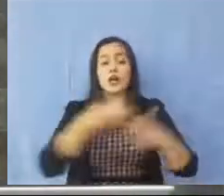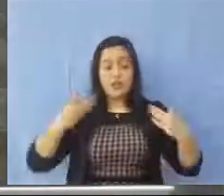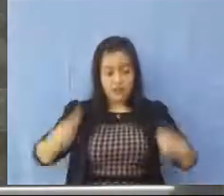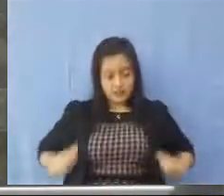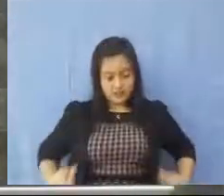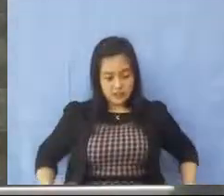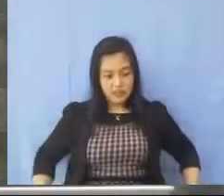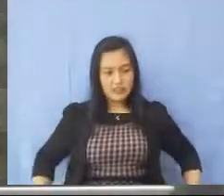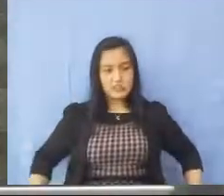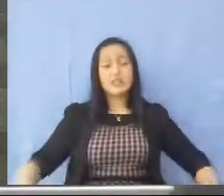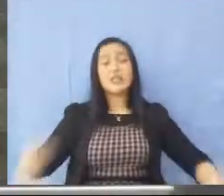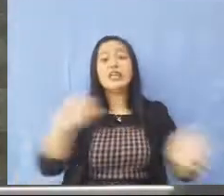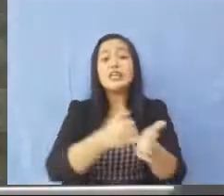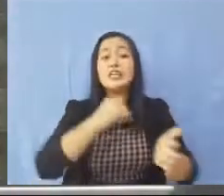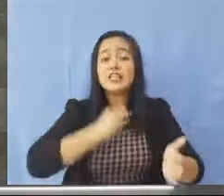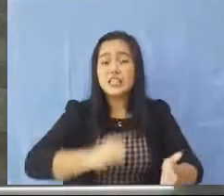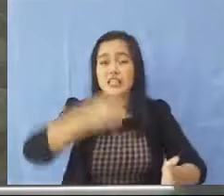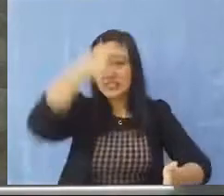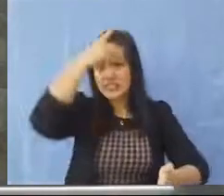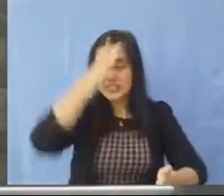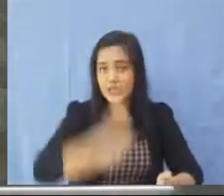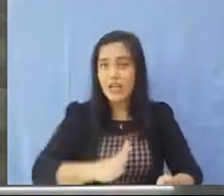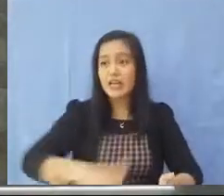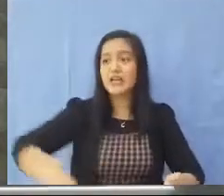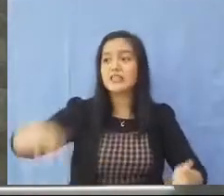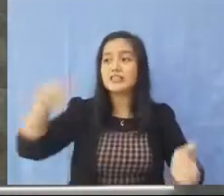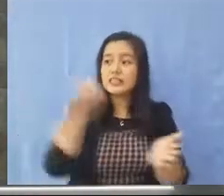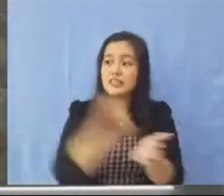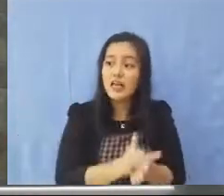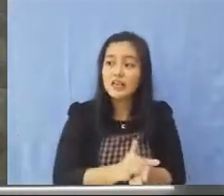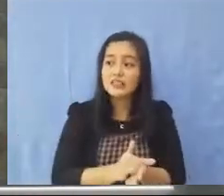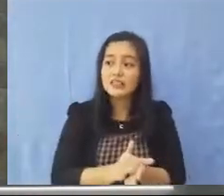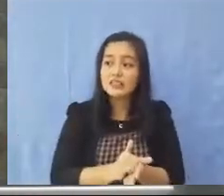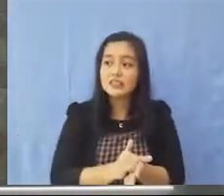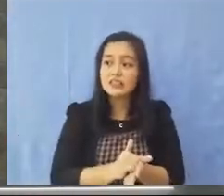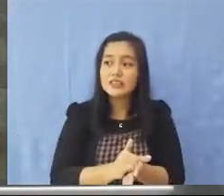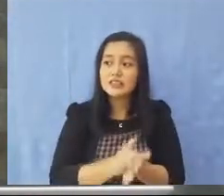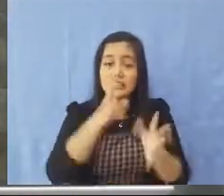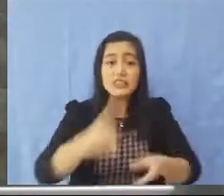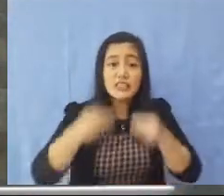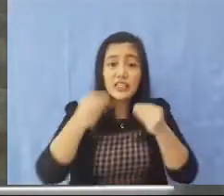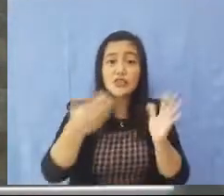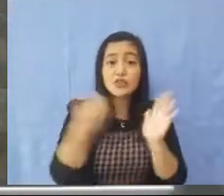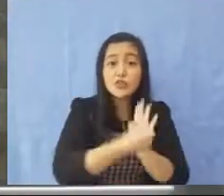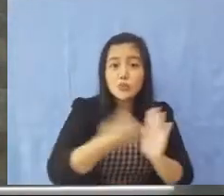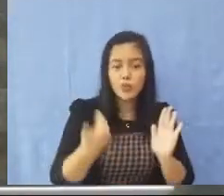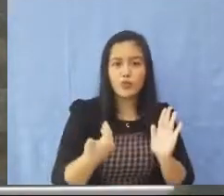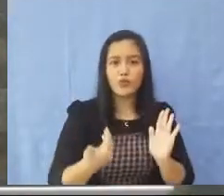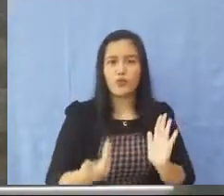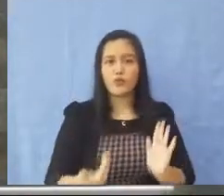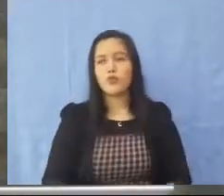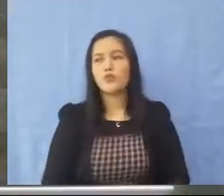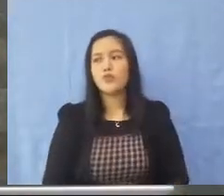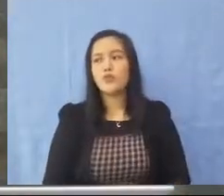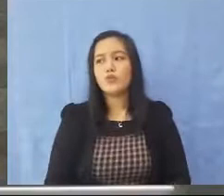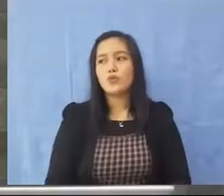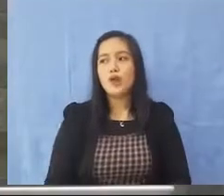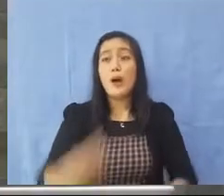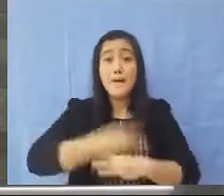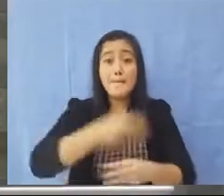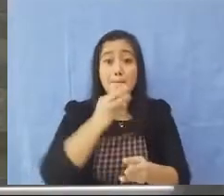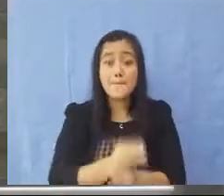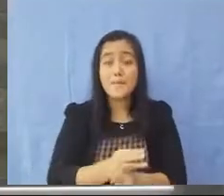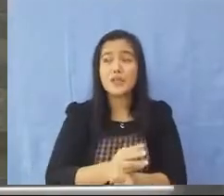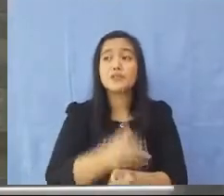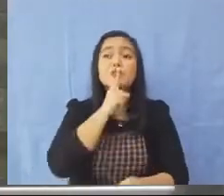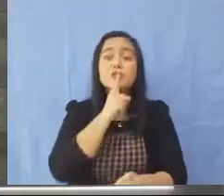sinasabing foundational chapters may pinag-uumpisahan. You see? I hope you're getting ang pinag-aaralan po natin. Amen?